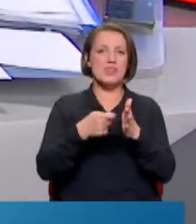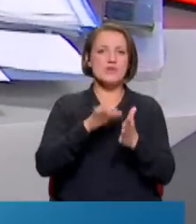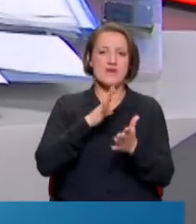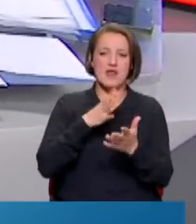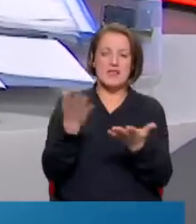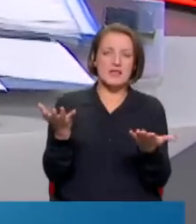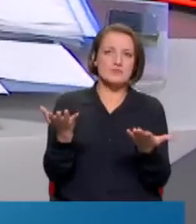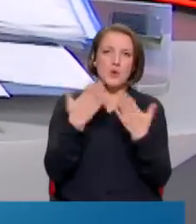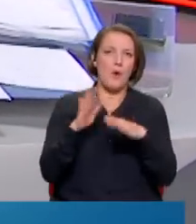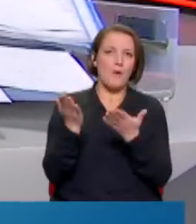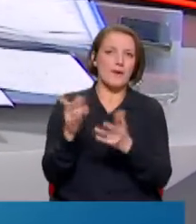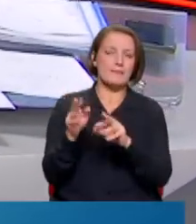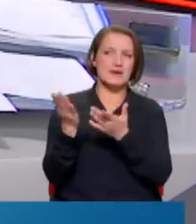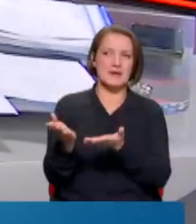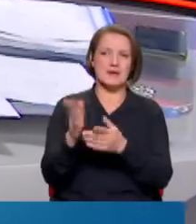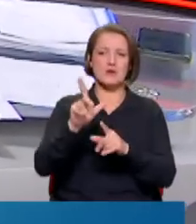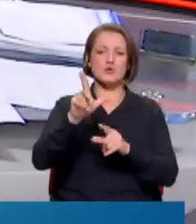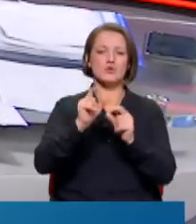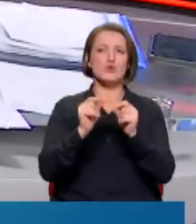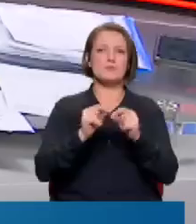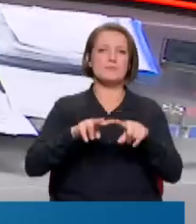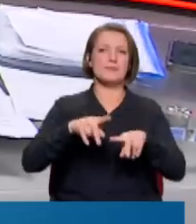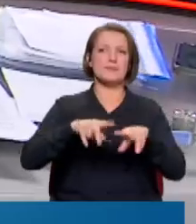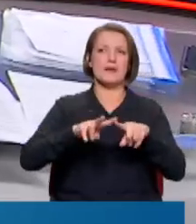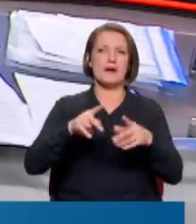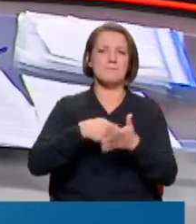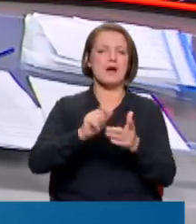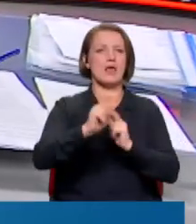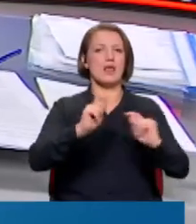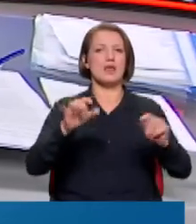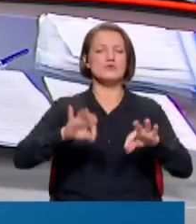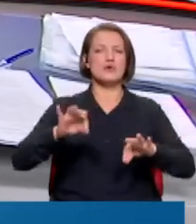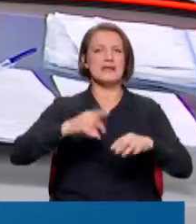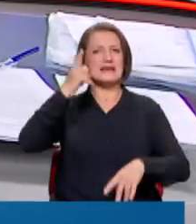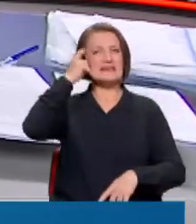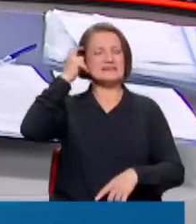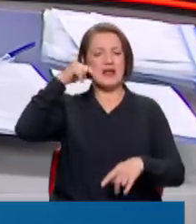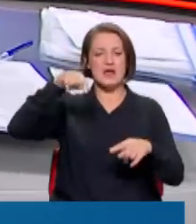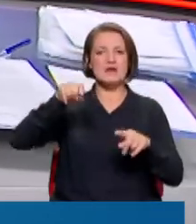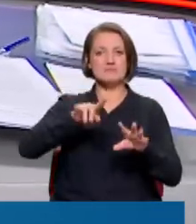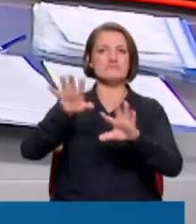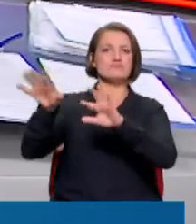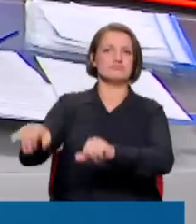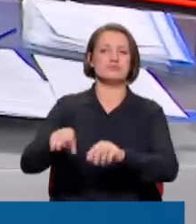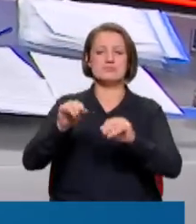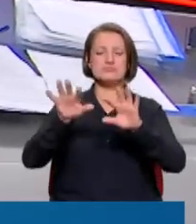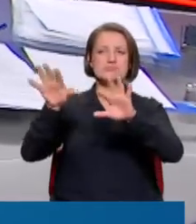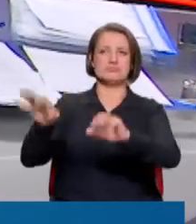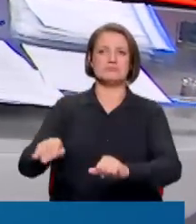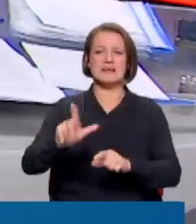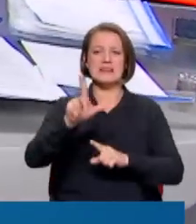kendisi yok Lübnan çökmüş ülke maaş ödeyemiyor şu anda İsrail güneyini işgal edecek